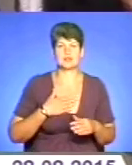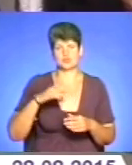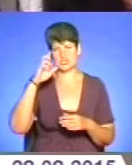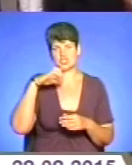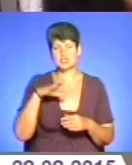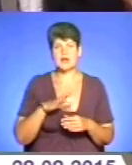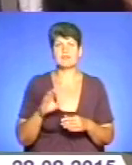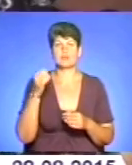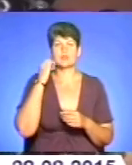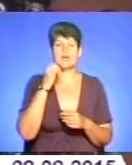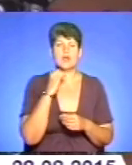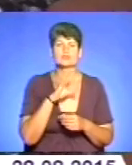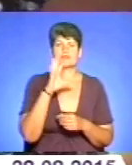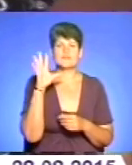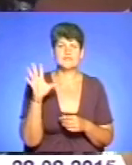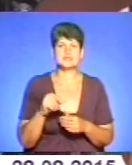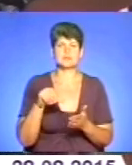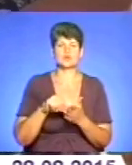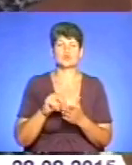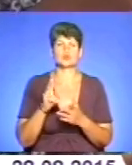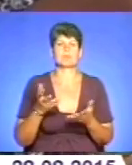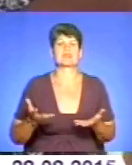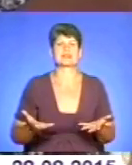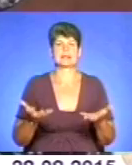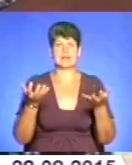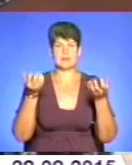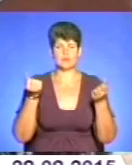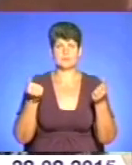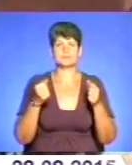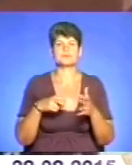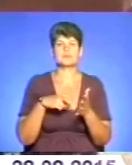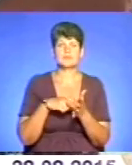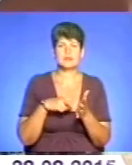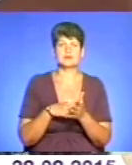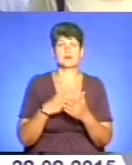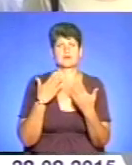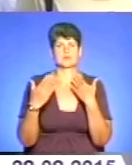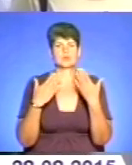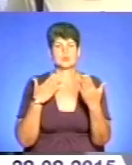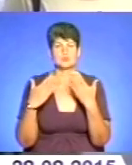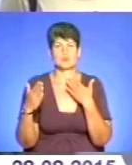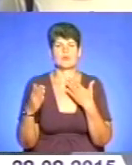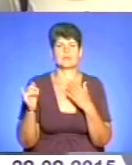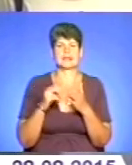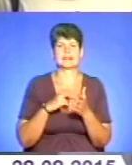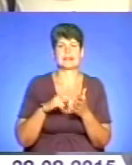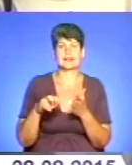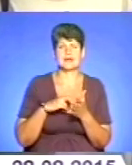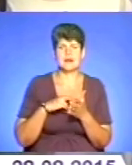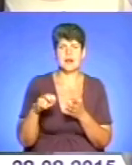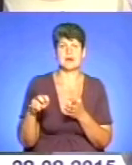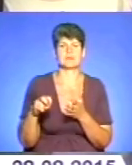країни. Подякувати всім присутнім, хто вас підтримує, як і листами, так і розмовами, так і телеграмами, так